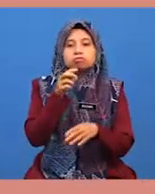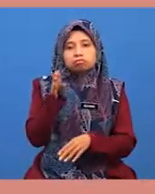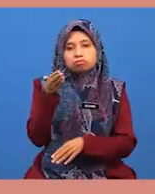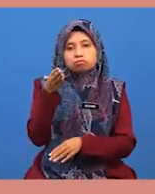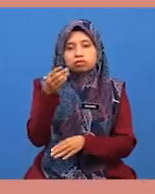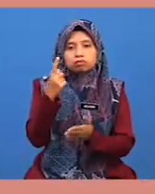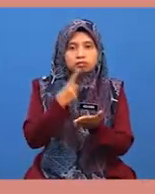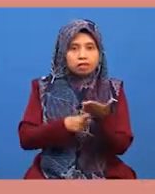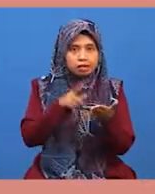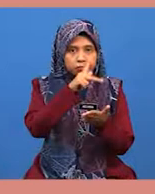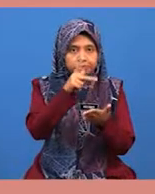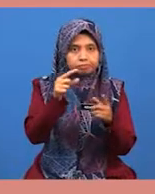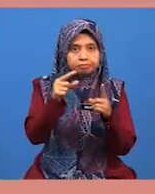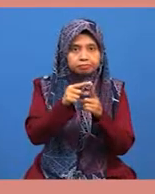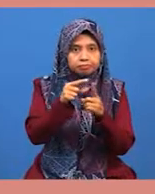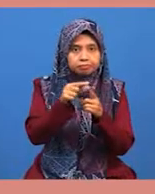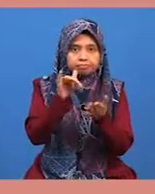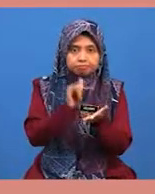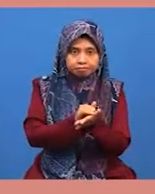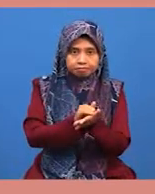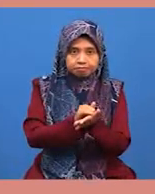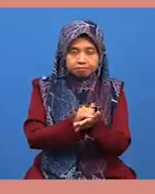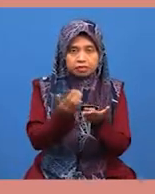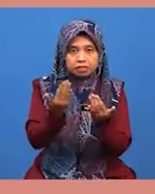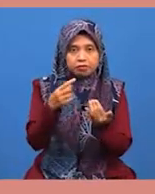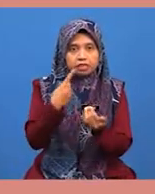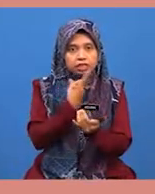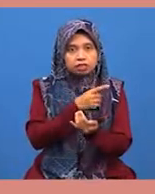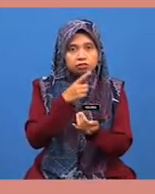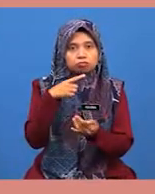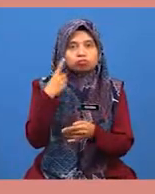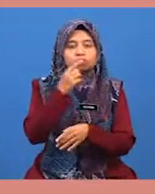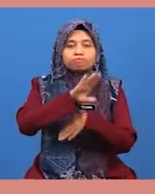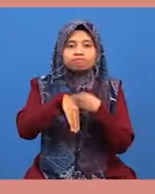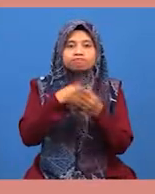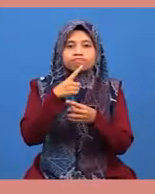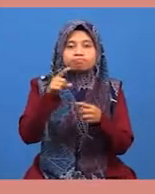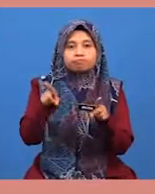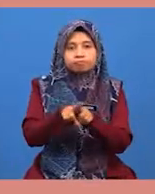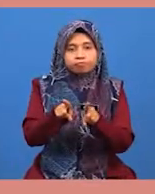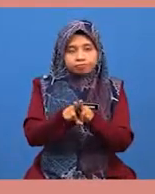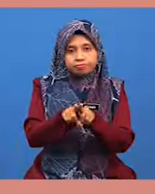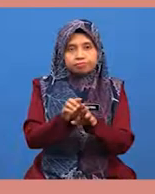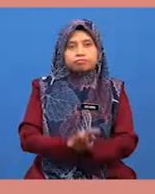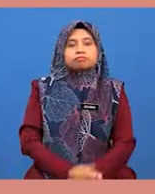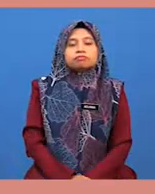Apakah perkataan-perkataan itu? Mari kita sebut bersama-sama.